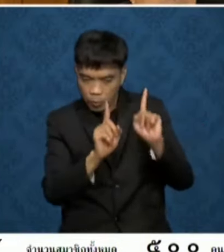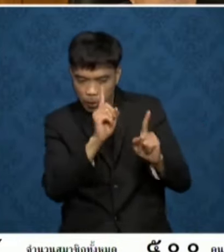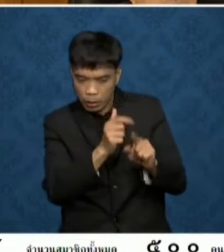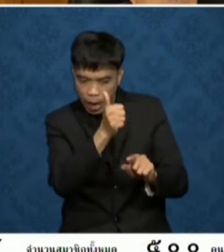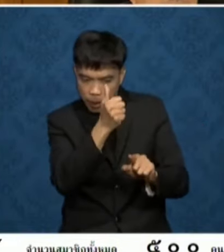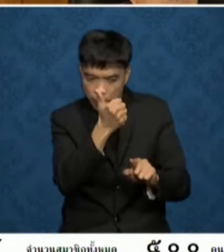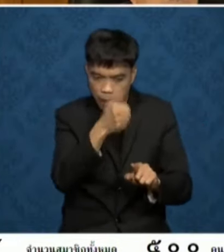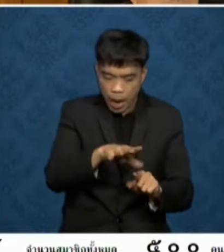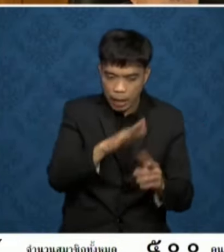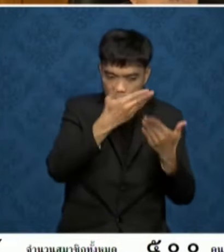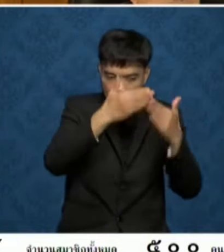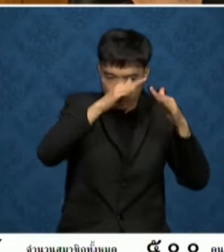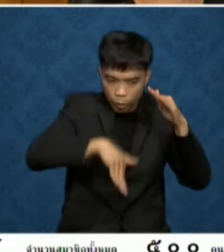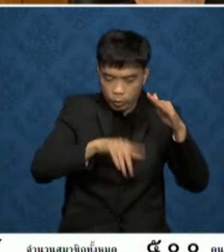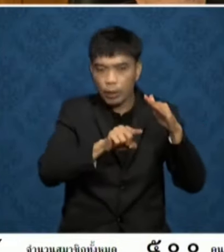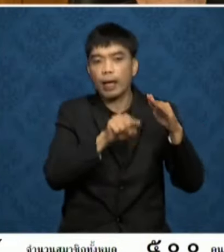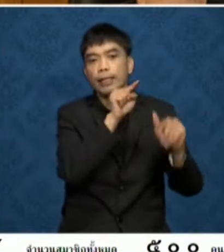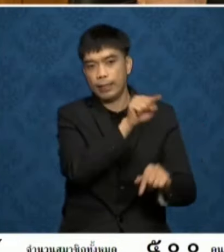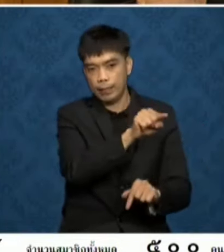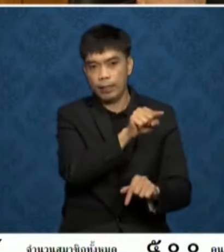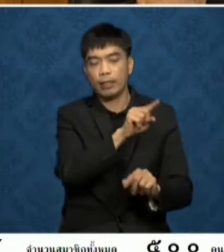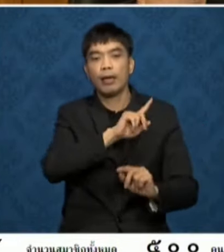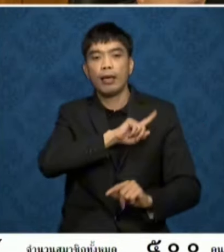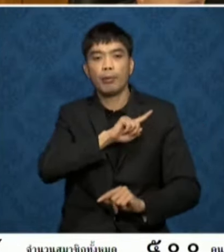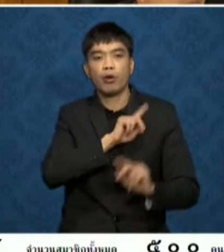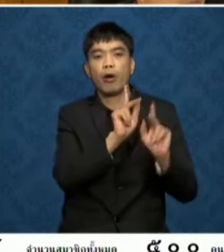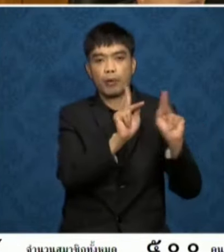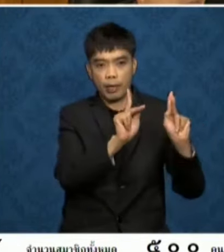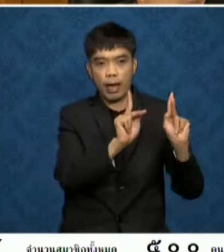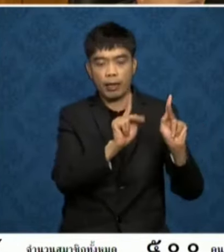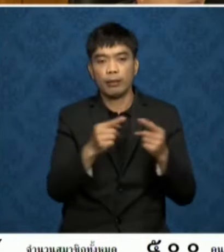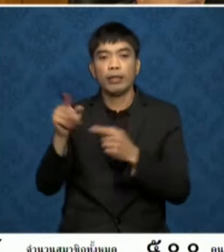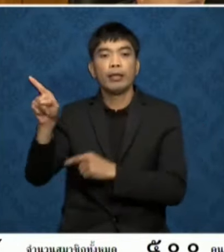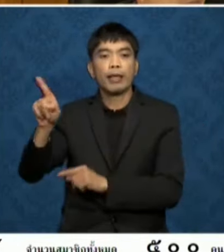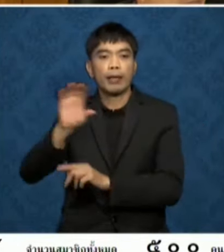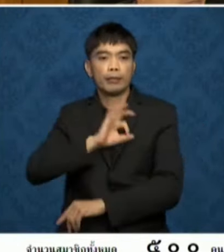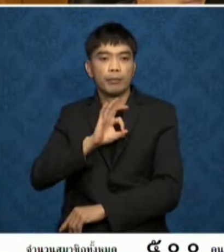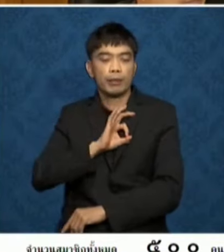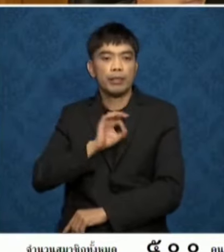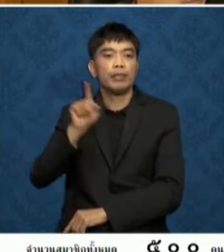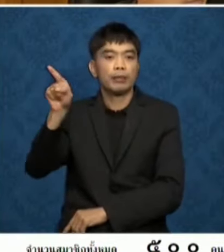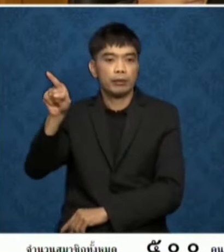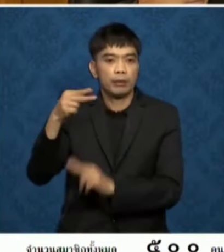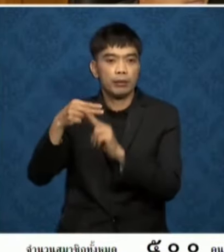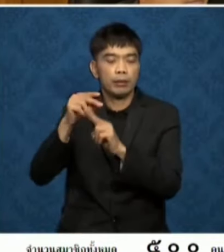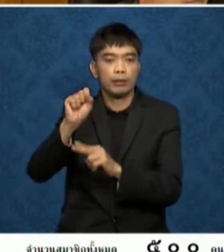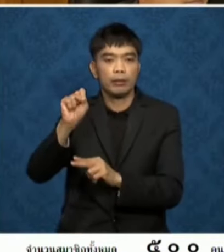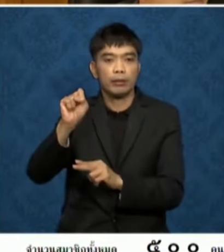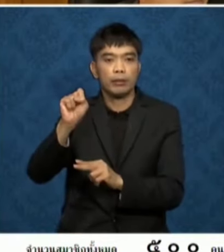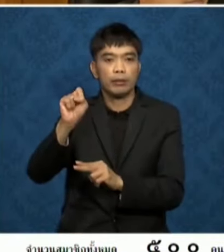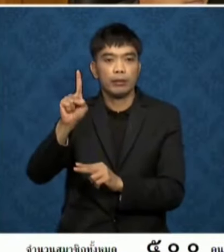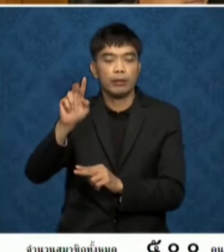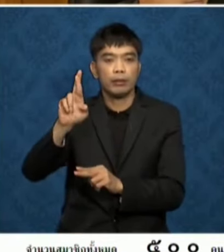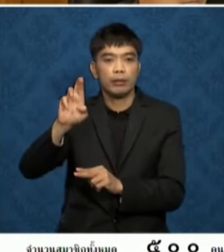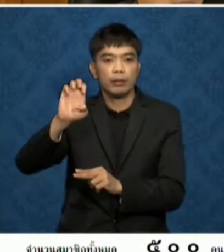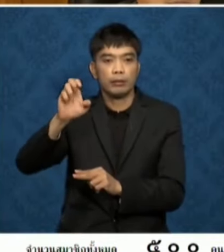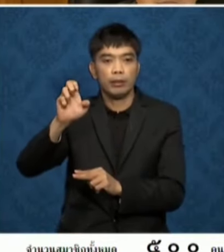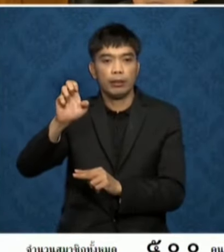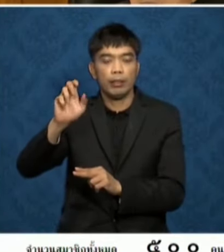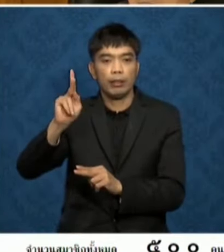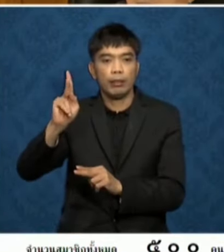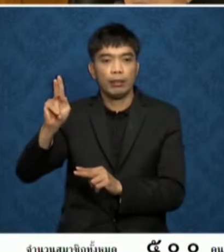ในส่วนที่ท่านสิริกัญญานะครับมีข้อซักถามเกี่ยวกับเรื่องของแ